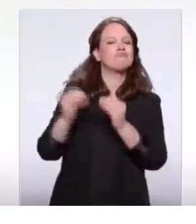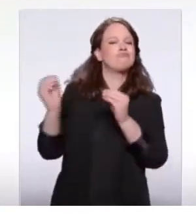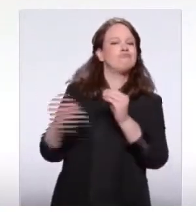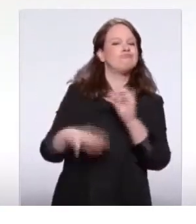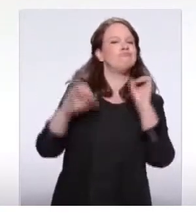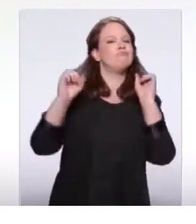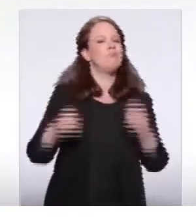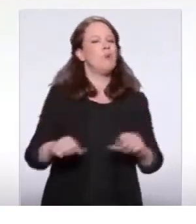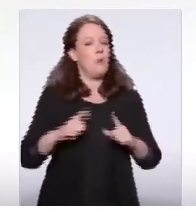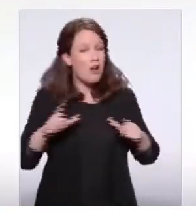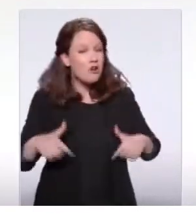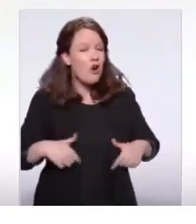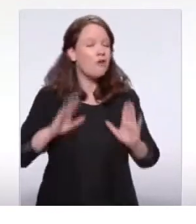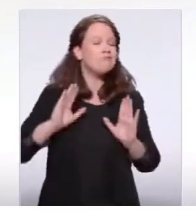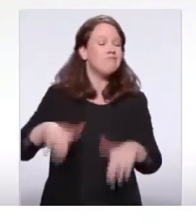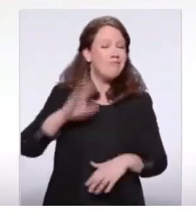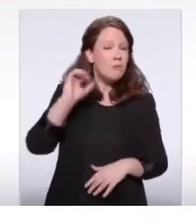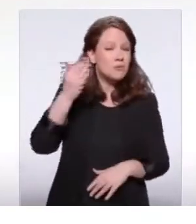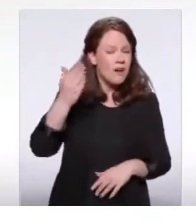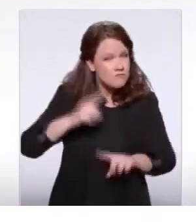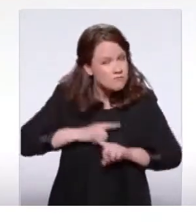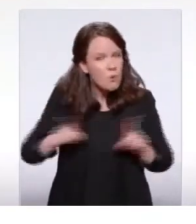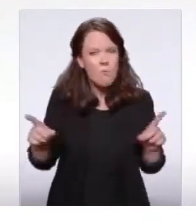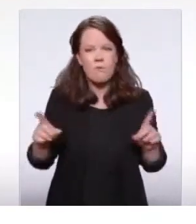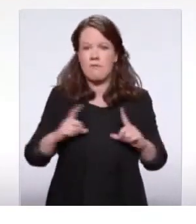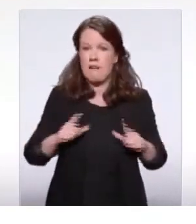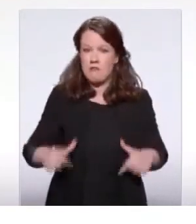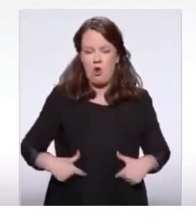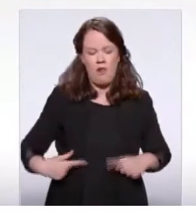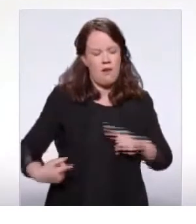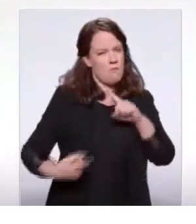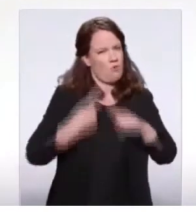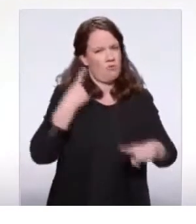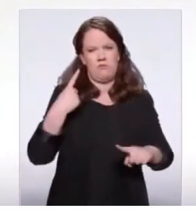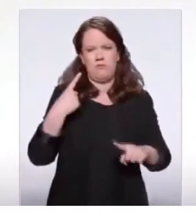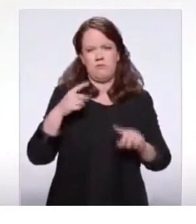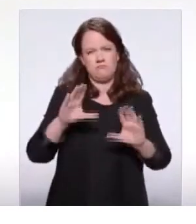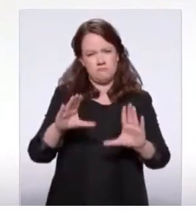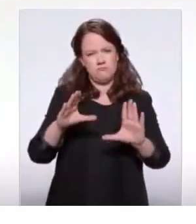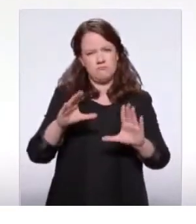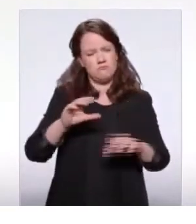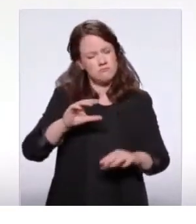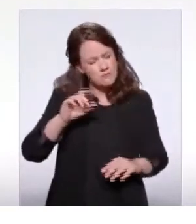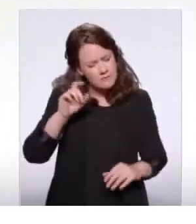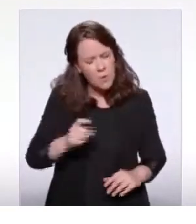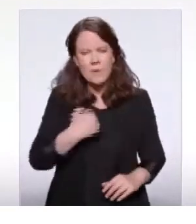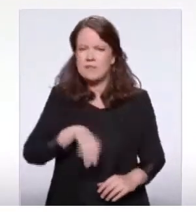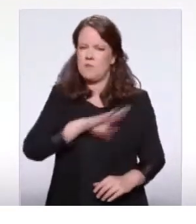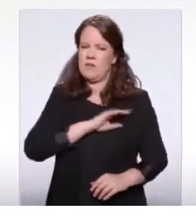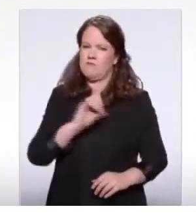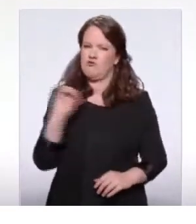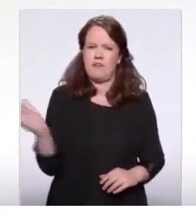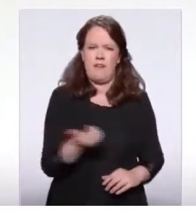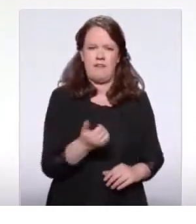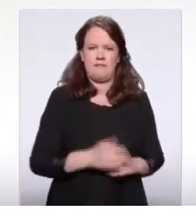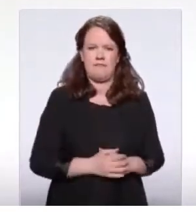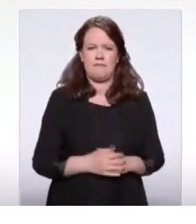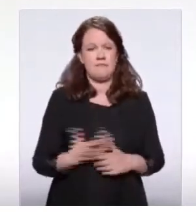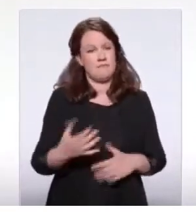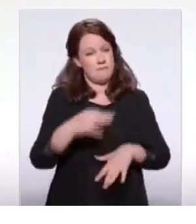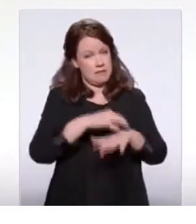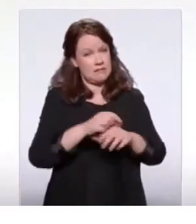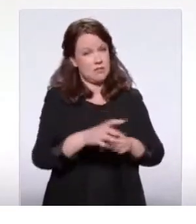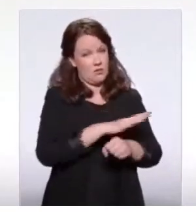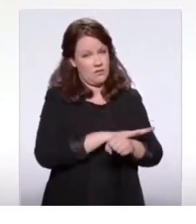négociable. C'est pourquoi nous devons prendre nos responsabilités. Oui, il faut freiner le virus.